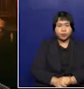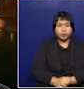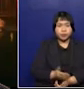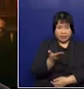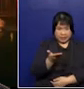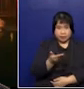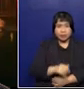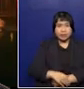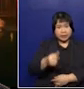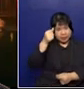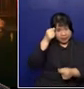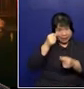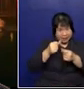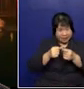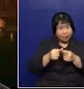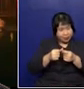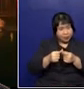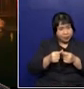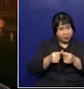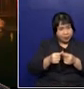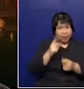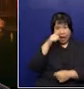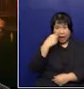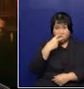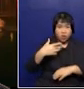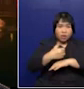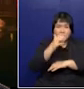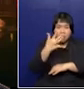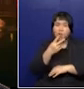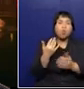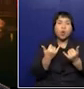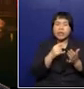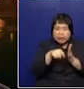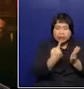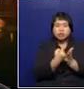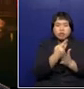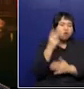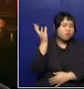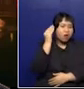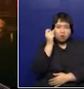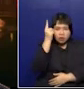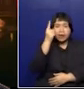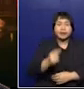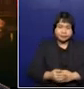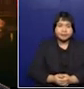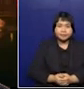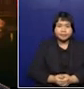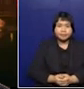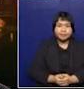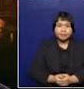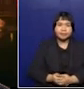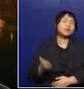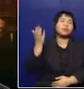คนไทยคงจำเหตุการณ์ได้ดีผมย้ำนะถ้าใครไม่ได้ตามการเมืองมาฟังวันนี้ชั่วโมงเดียวรู้เรื่องหมดนะฮะต